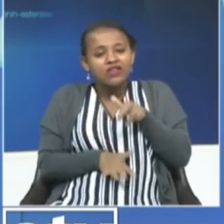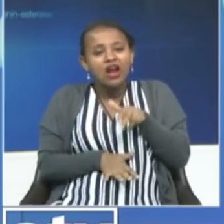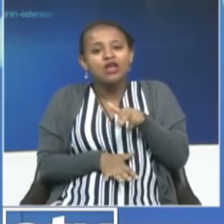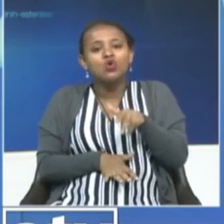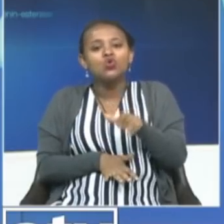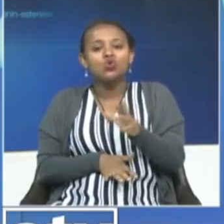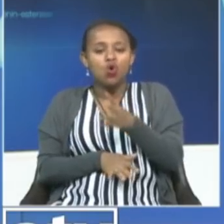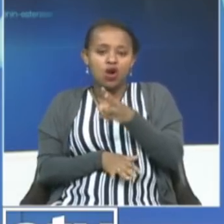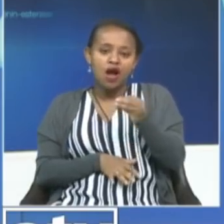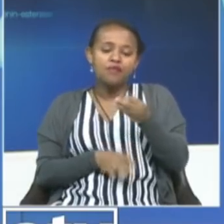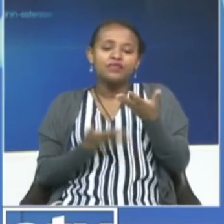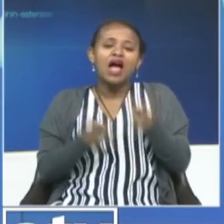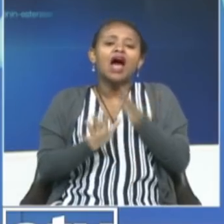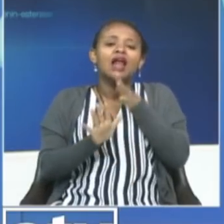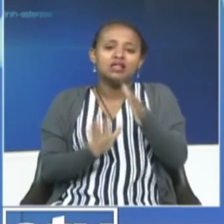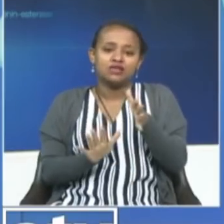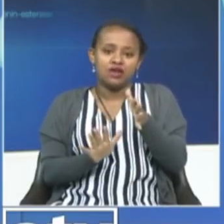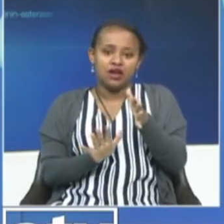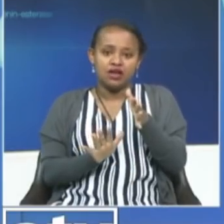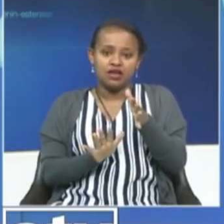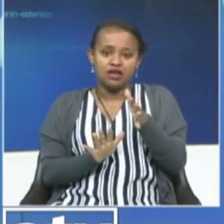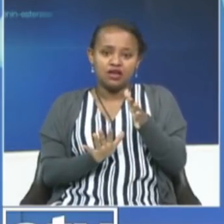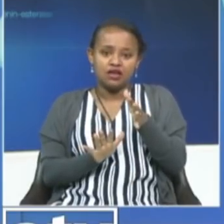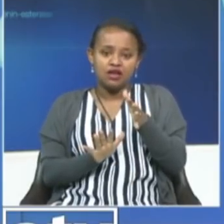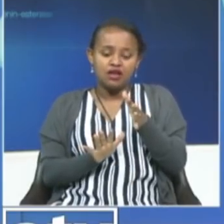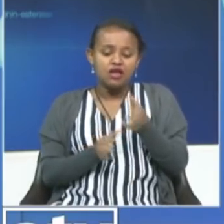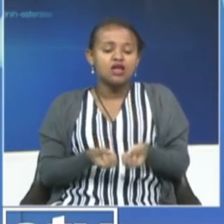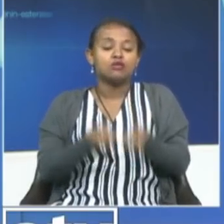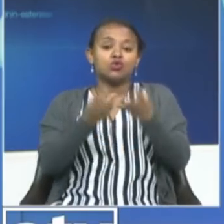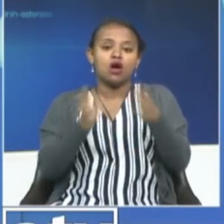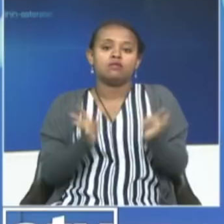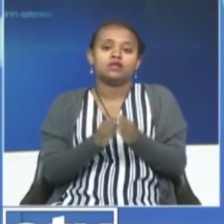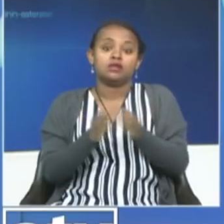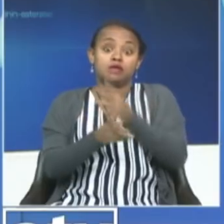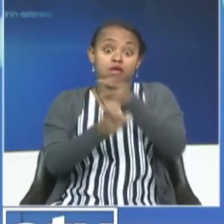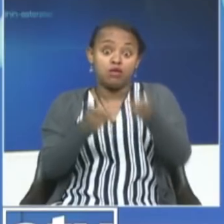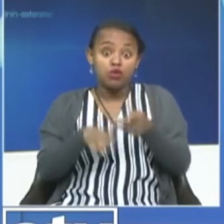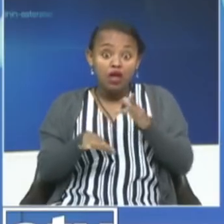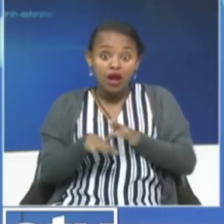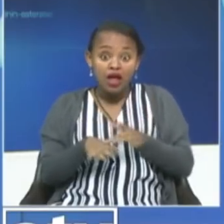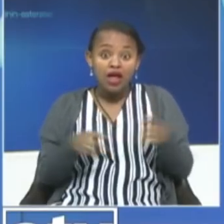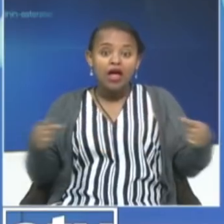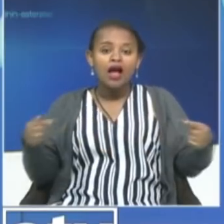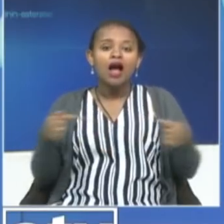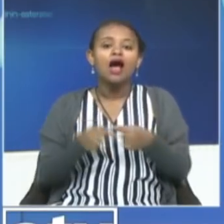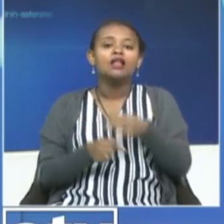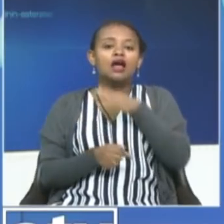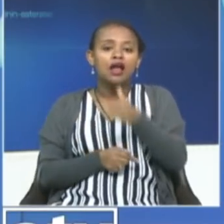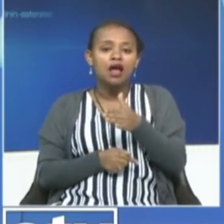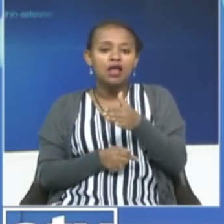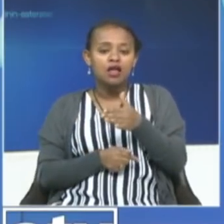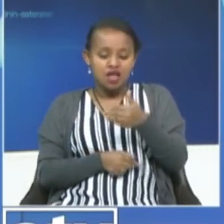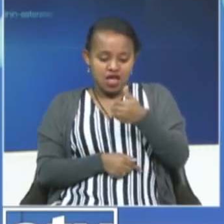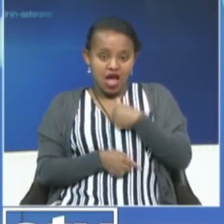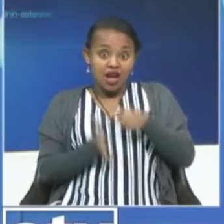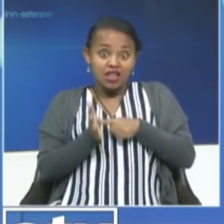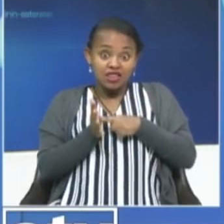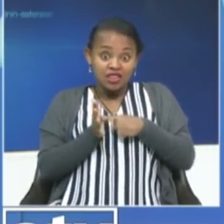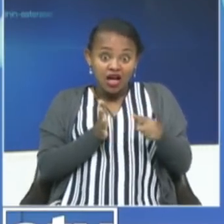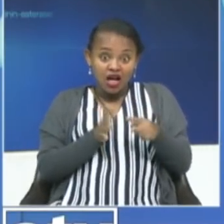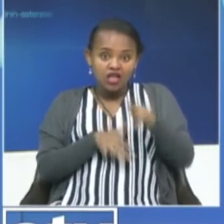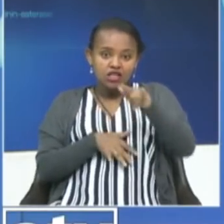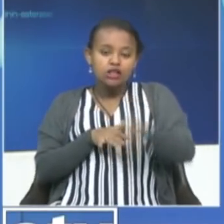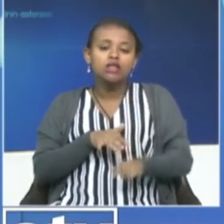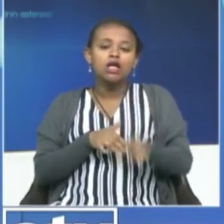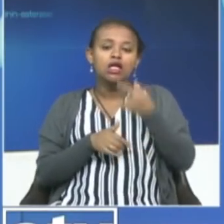ጉዟችንን እና አላስፈላጊ እንደዚህ አይነት የብዙሃን መሰብሰቢያ ቦታ ላይ ካልተገናኘን በሽታው ያለን ተጋላጭነታችን